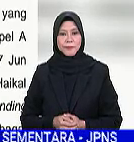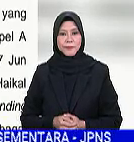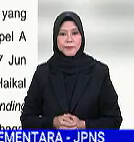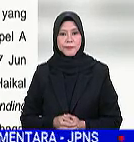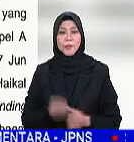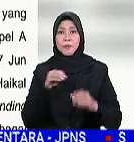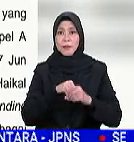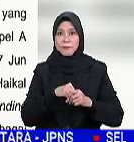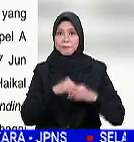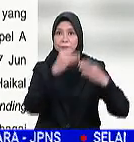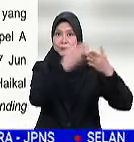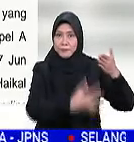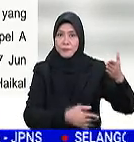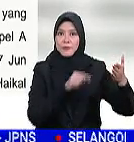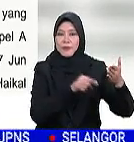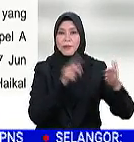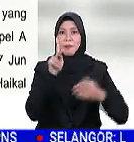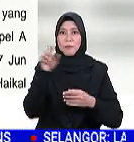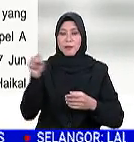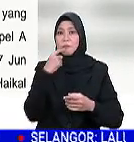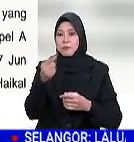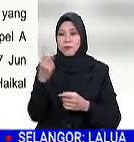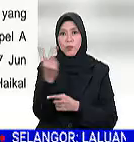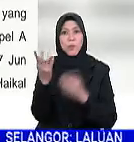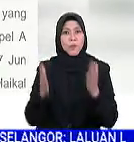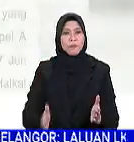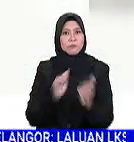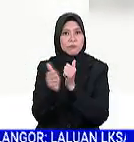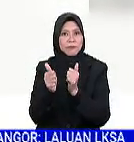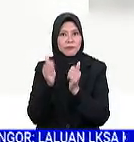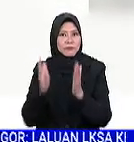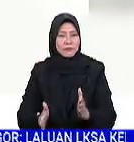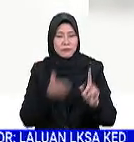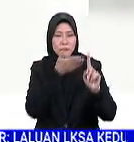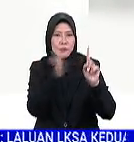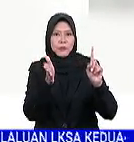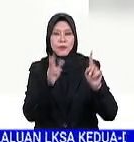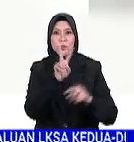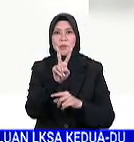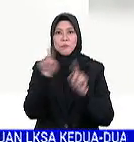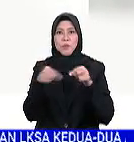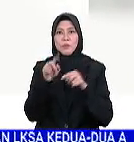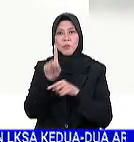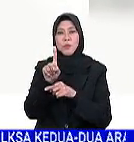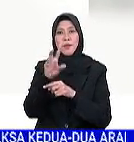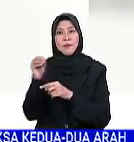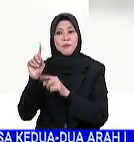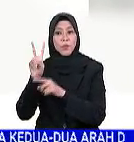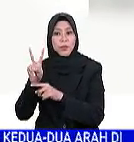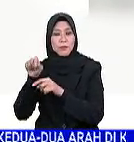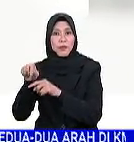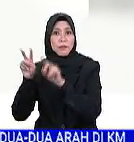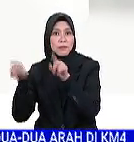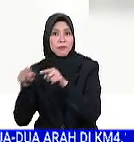Dalam kenyataan tersebut, KBS memberitahu kedua-dua atlet berkenaan telah melanggar artikel 2.1 dan artikel 2.2